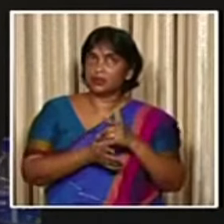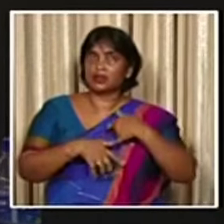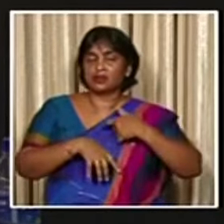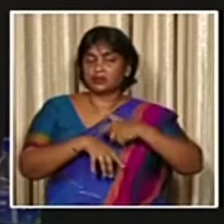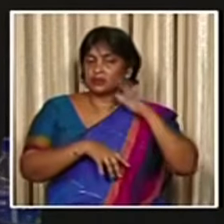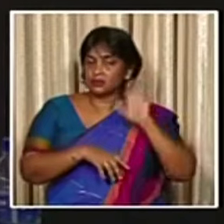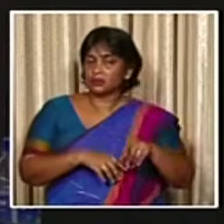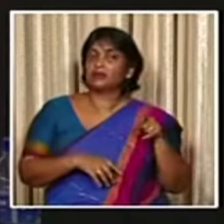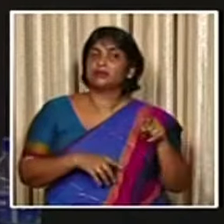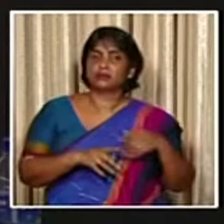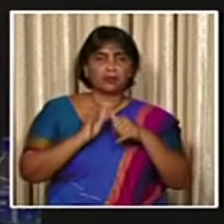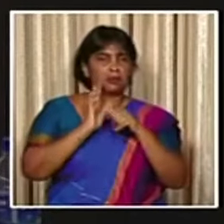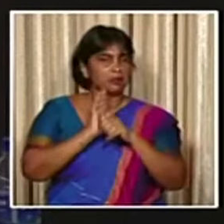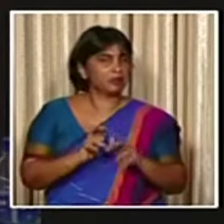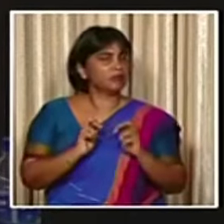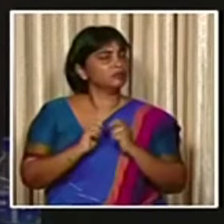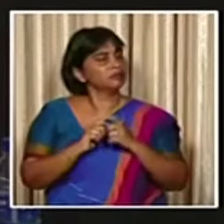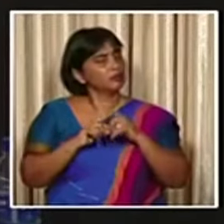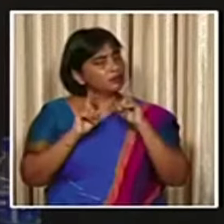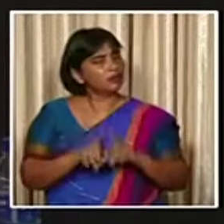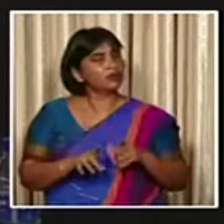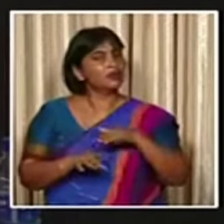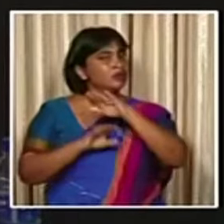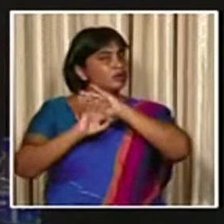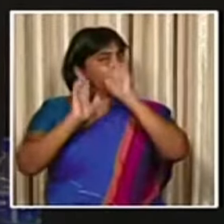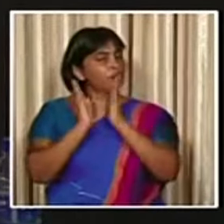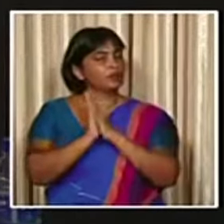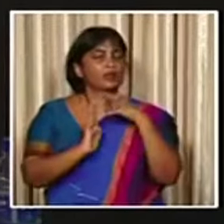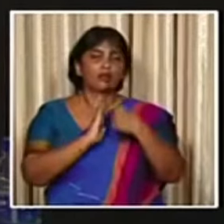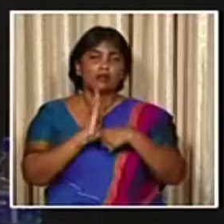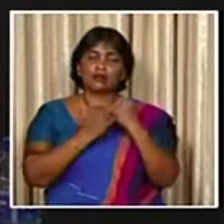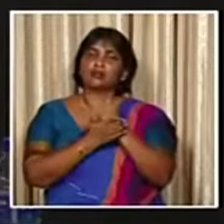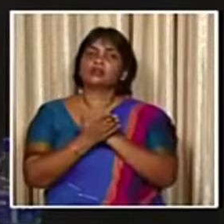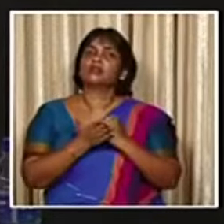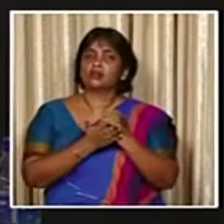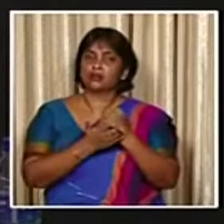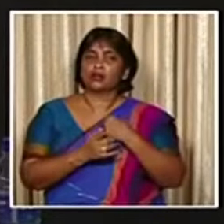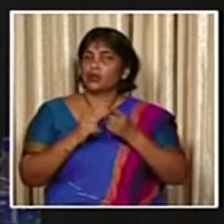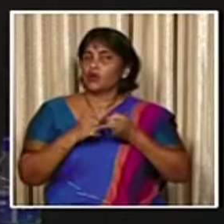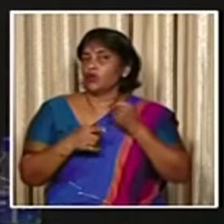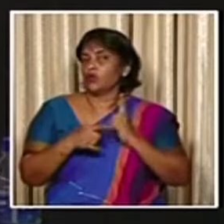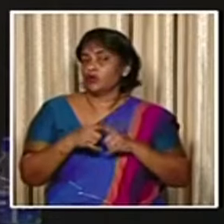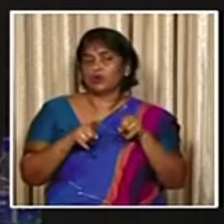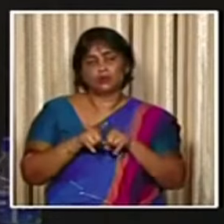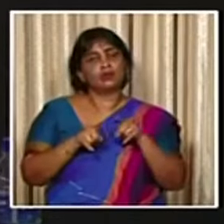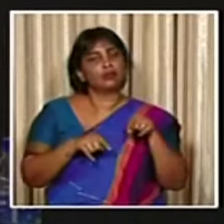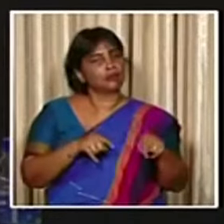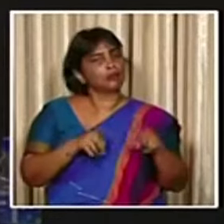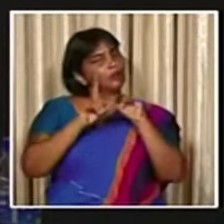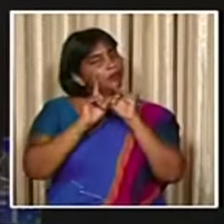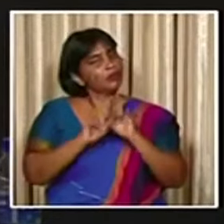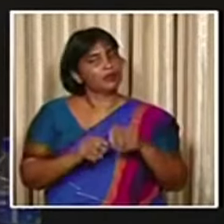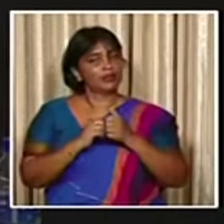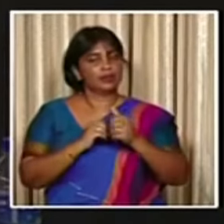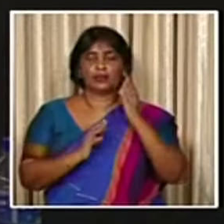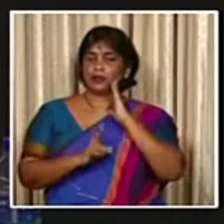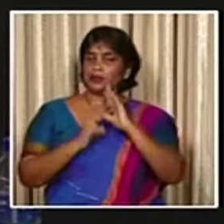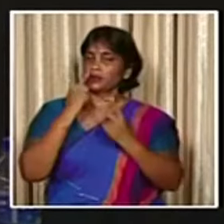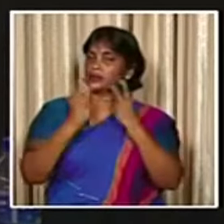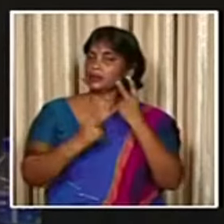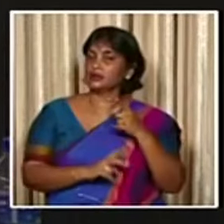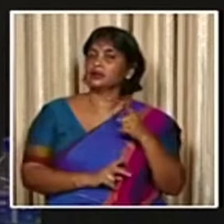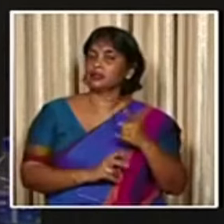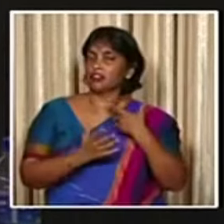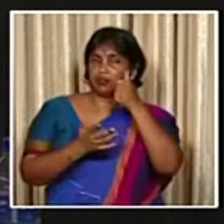එන අවස්ථාවෙත් වෙන අසාධාරණේ වගේම සමස්ත රටේ යන හැමතැනකම මම මේ උදාහරණයක් කිව්වේ මේ ආකාරයට